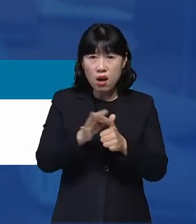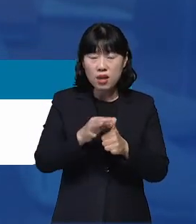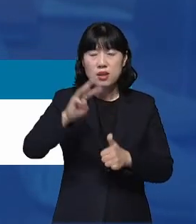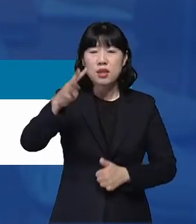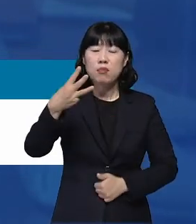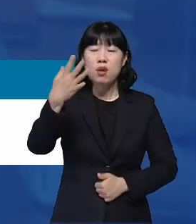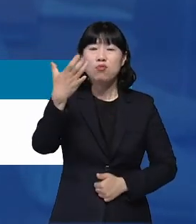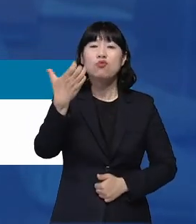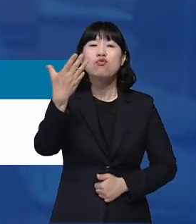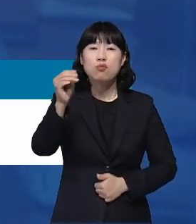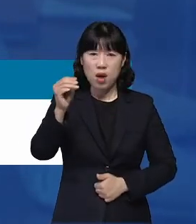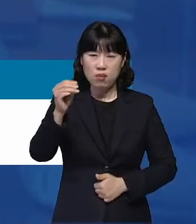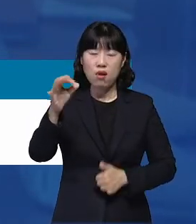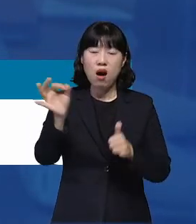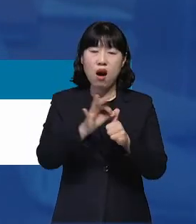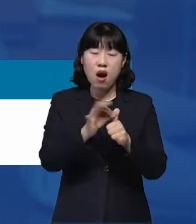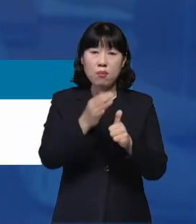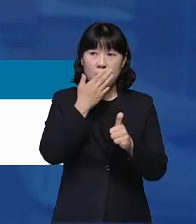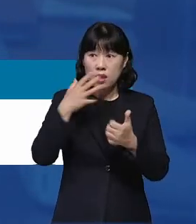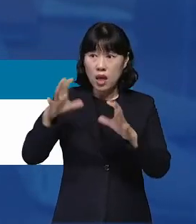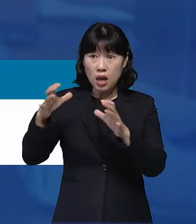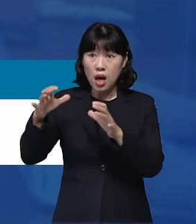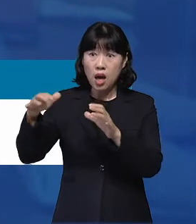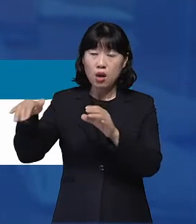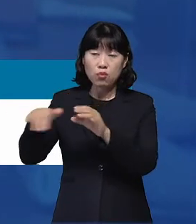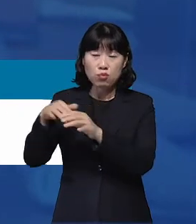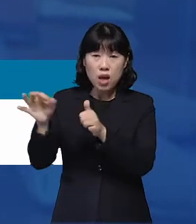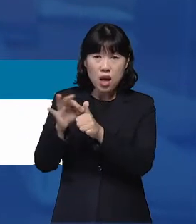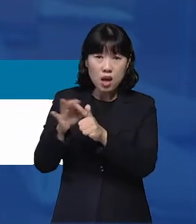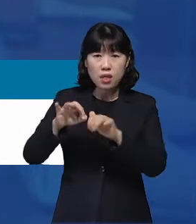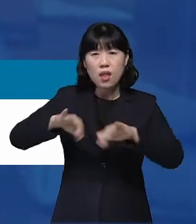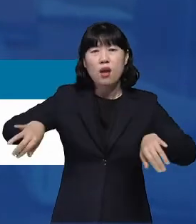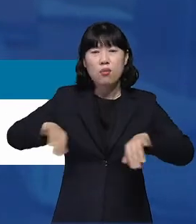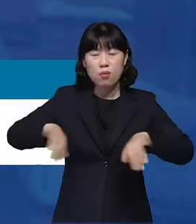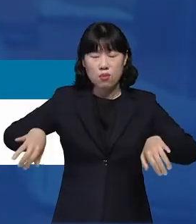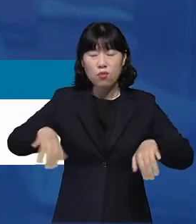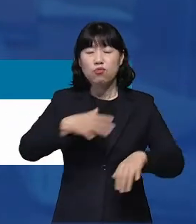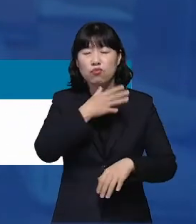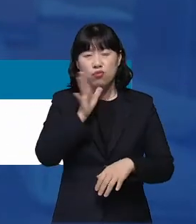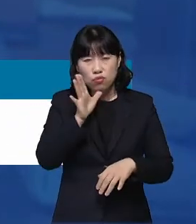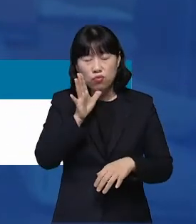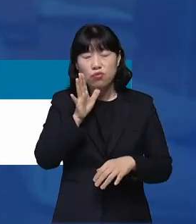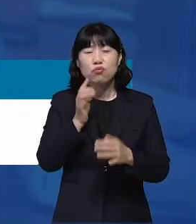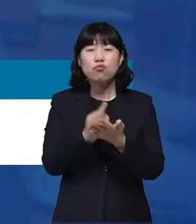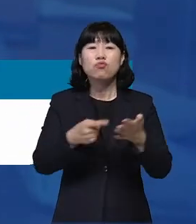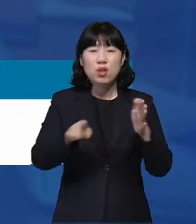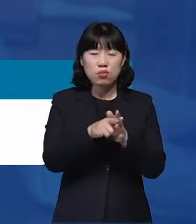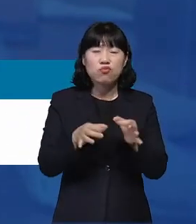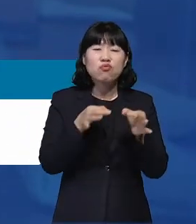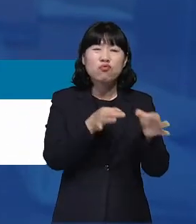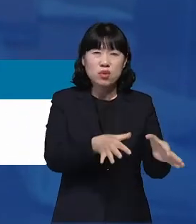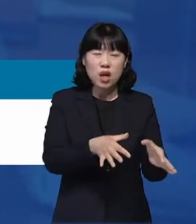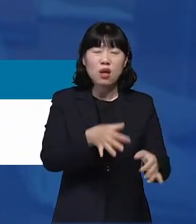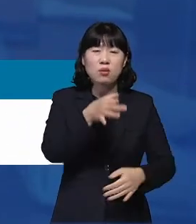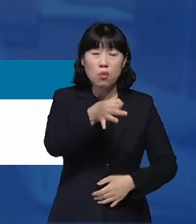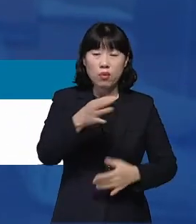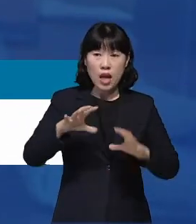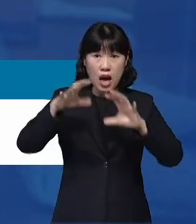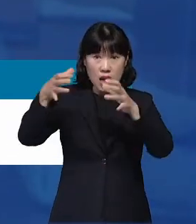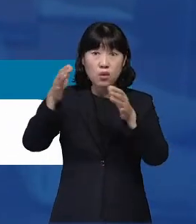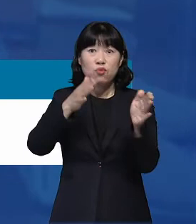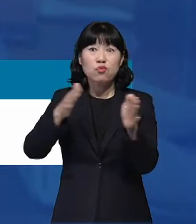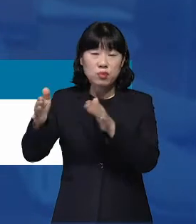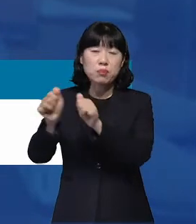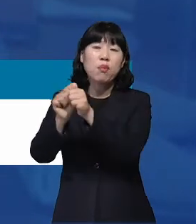399만원 입니다 이건 국민연금 과는 별도로 보이니 노후 자산을 위해서 투자하는 개념인 거죠 4 국가가 마련하는